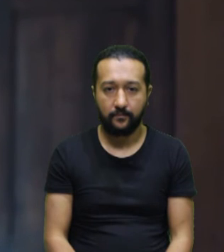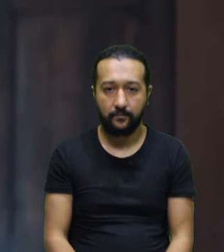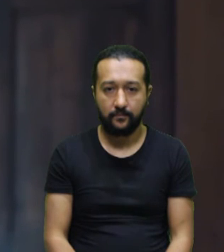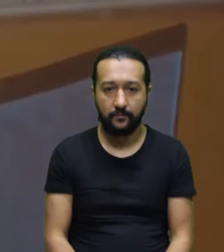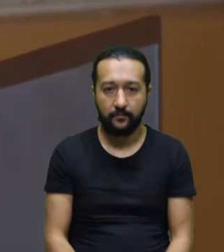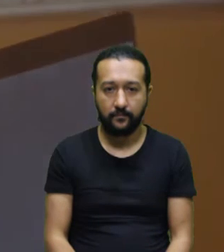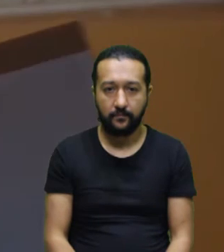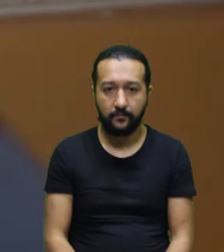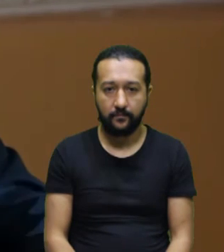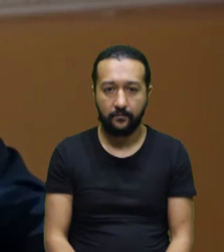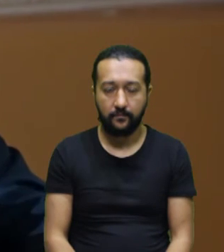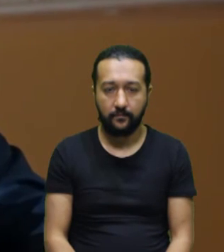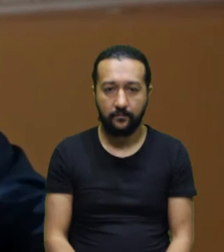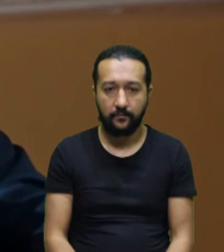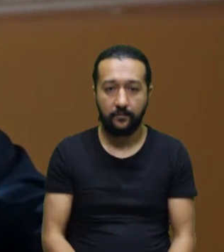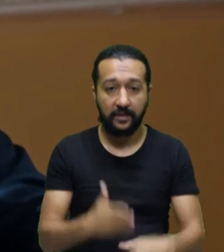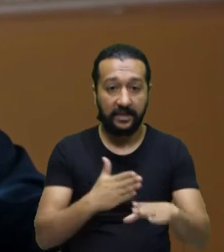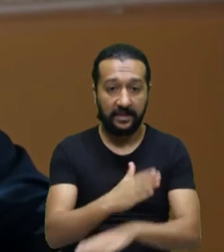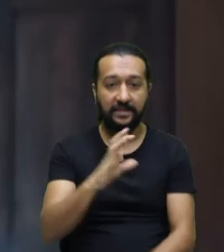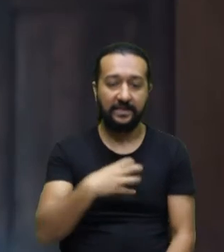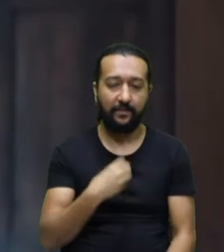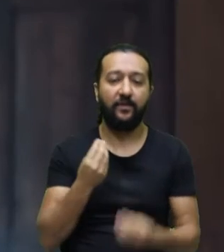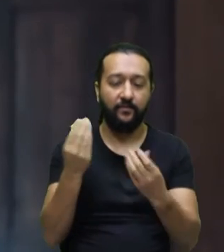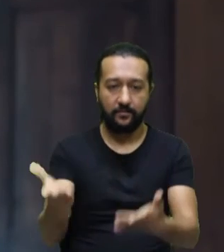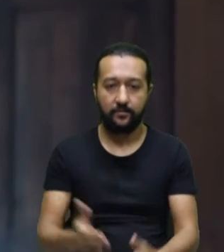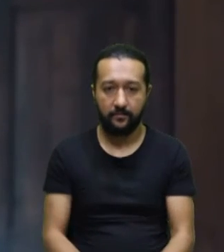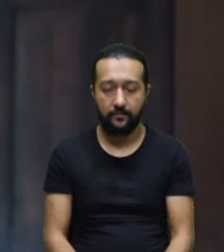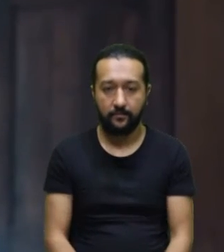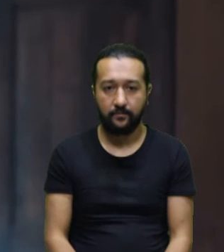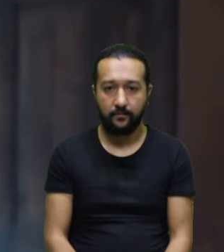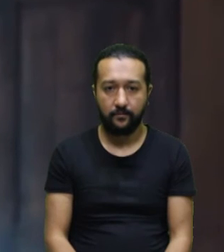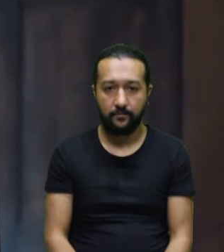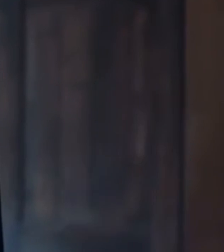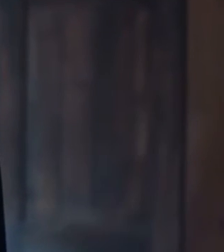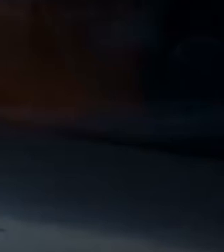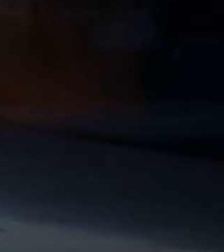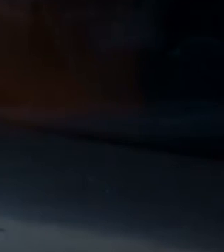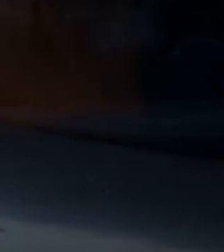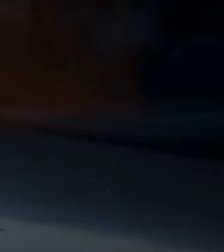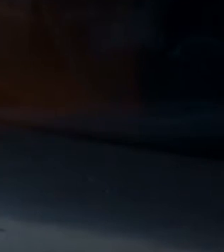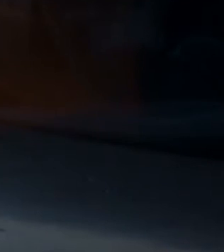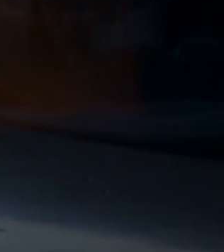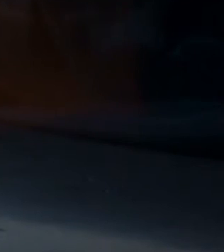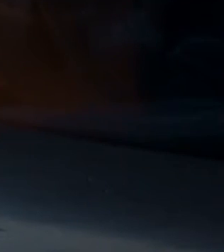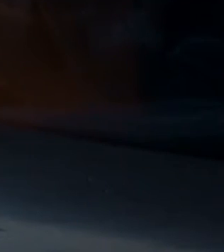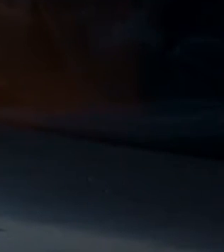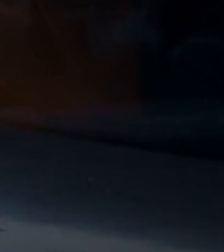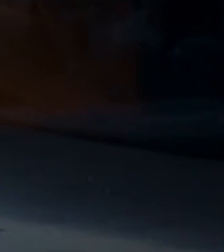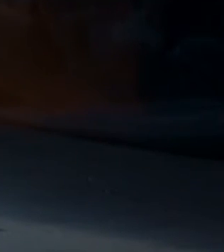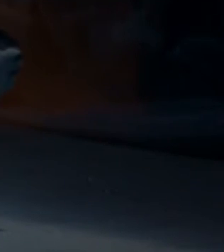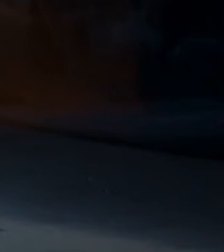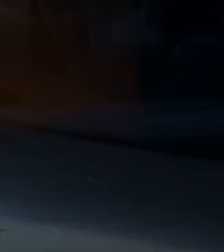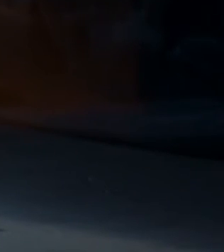aşmış gibi mahcup oldu. Gerçek sahibine. Kadın anlamaya çalışırcasına düşünerek bakışlarını